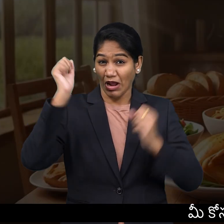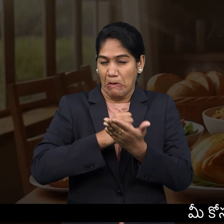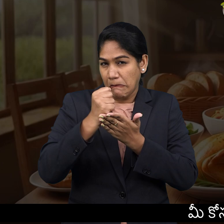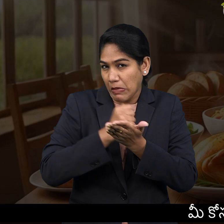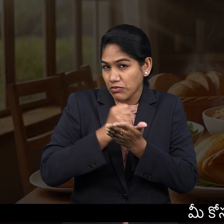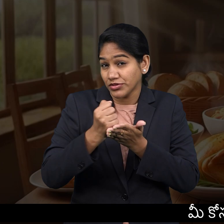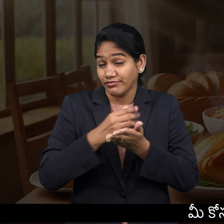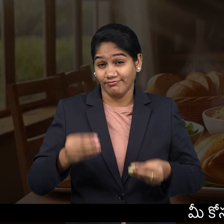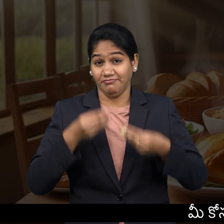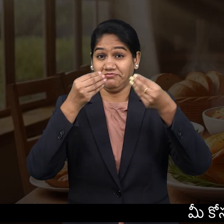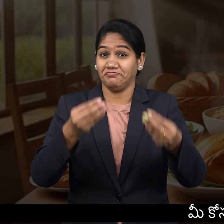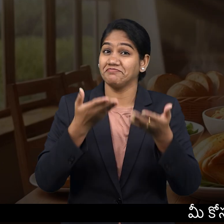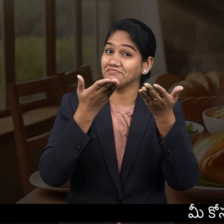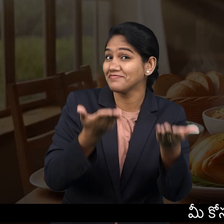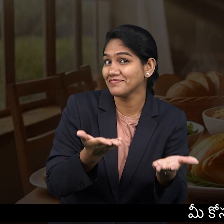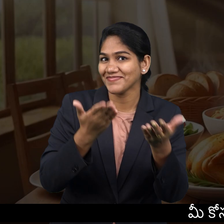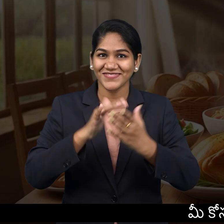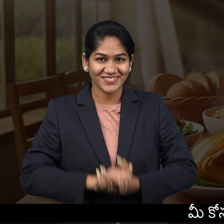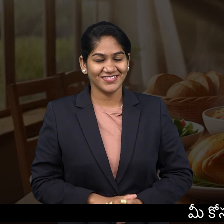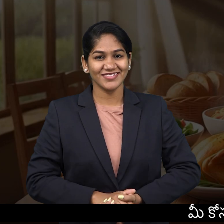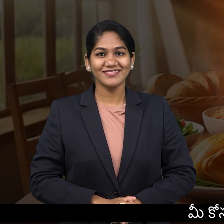మీకోసం ఒక కార్యాచరణ.